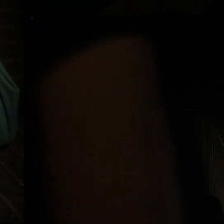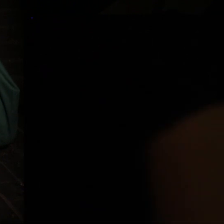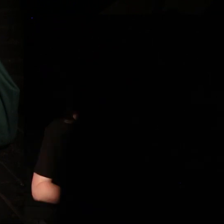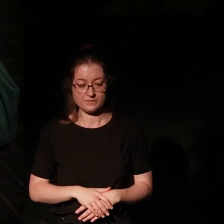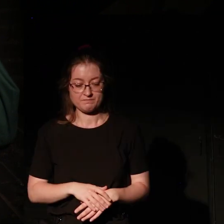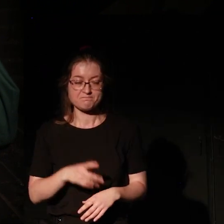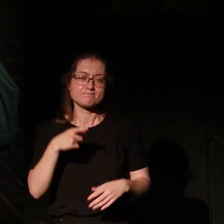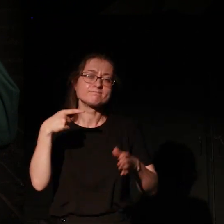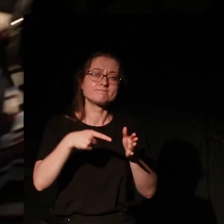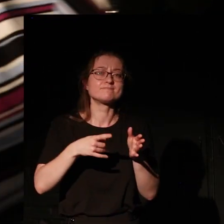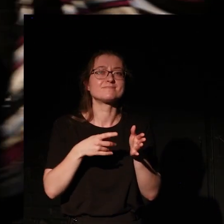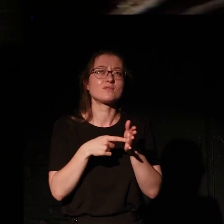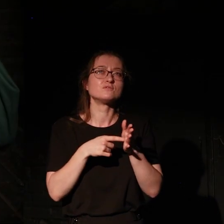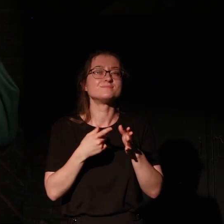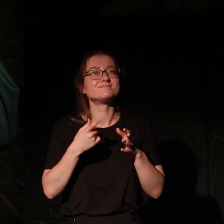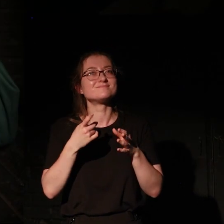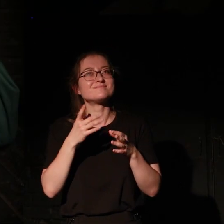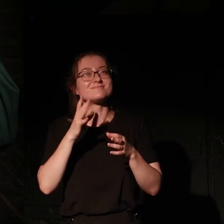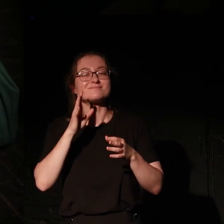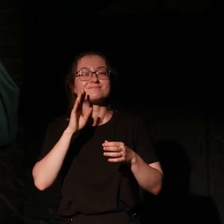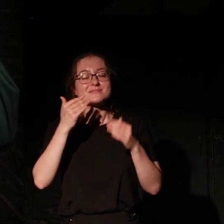zawodowe doświadczenie, w jaki sposób